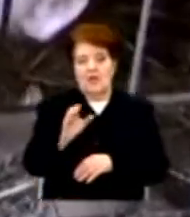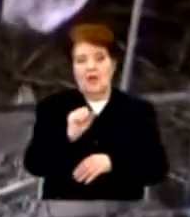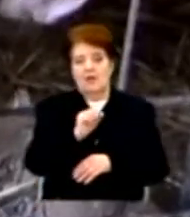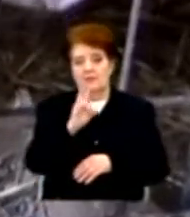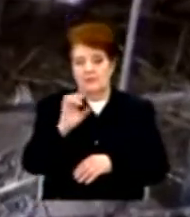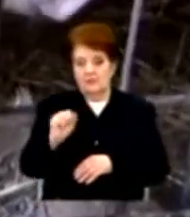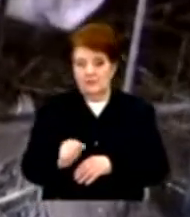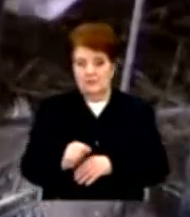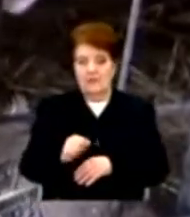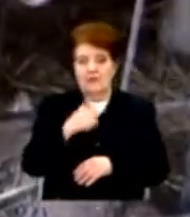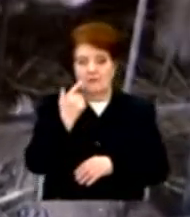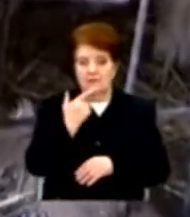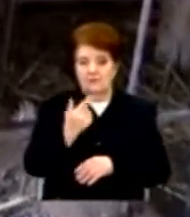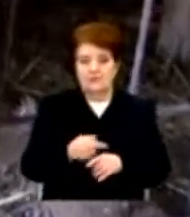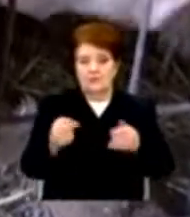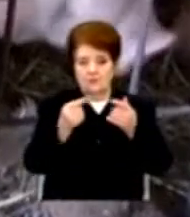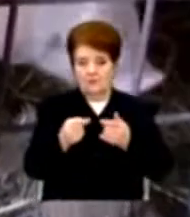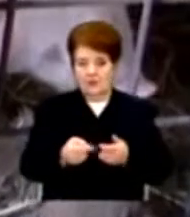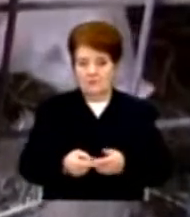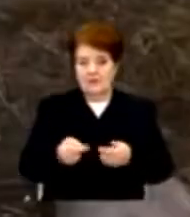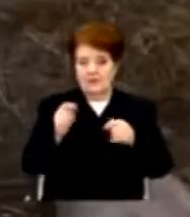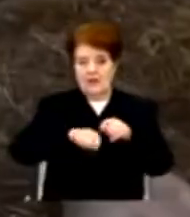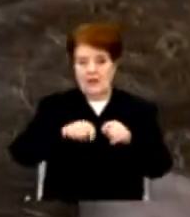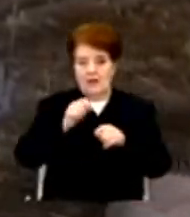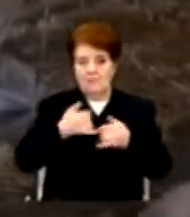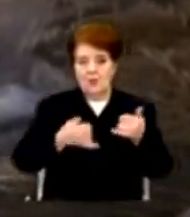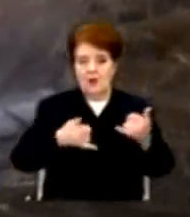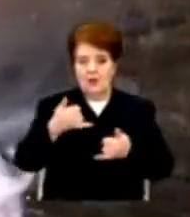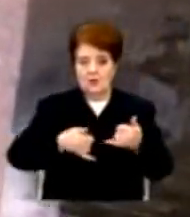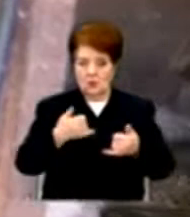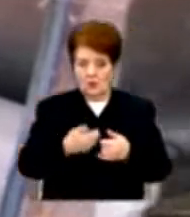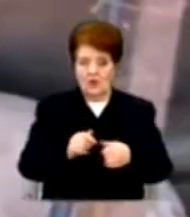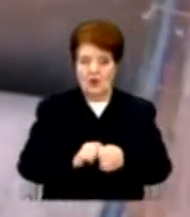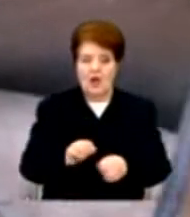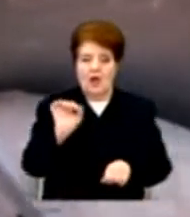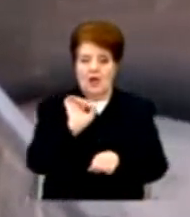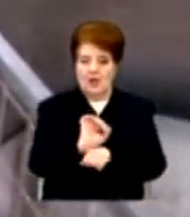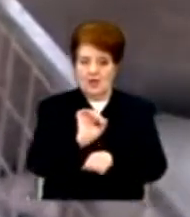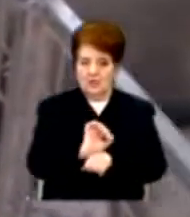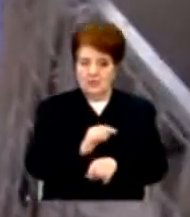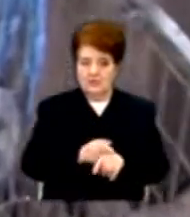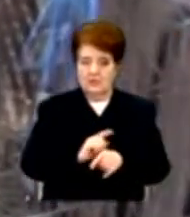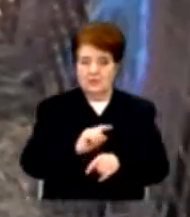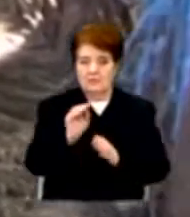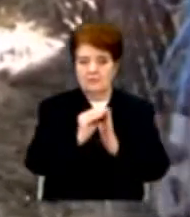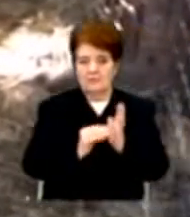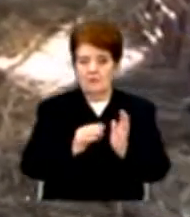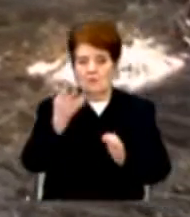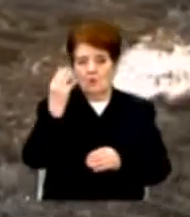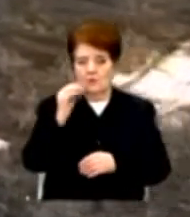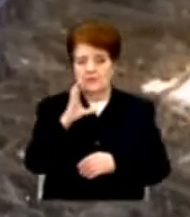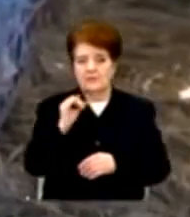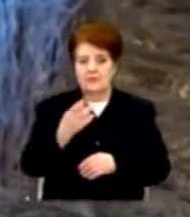Siguranța Alimentelor, virusul a fost confirmat prin teste de laborator. În urma instituirii carantinei, potrivit unui ordin al Agenției Moldsilva, la